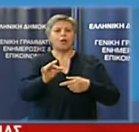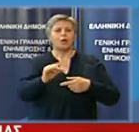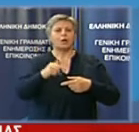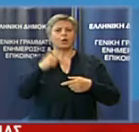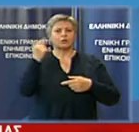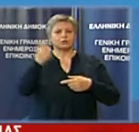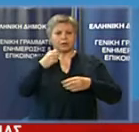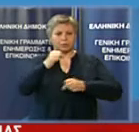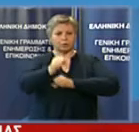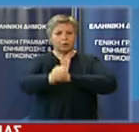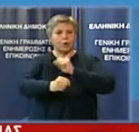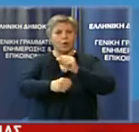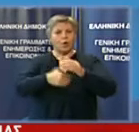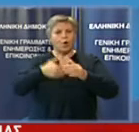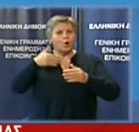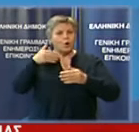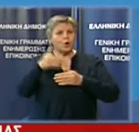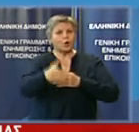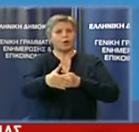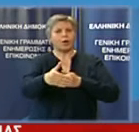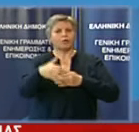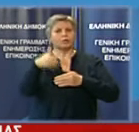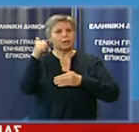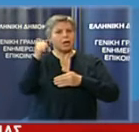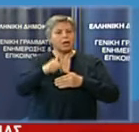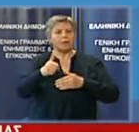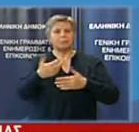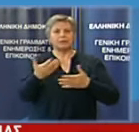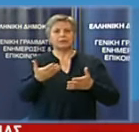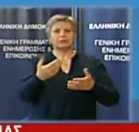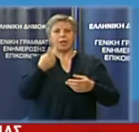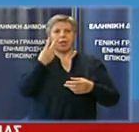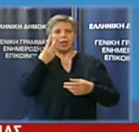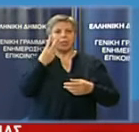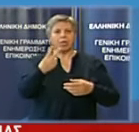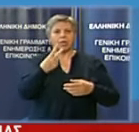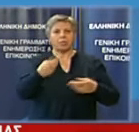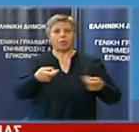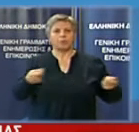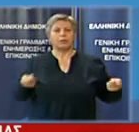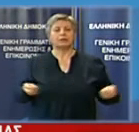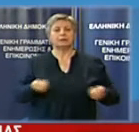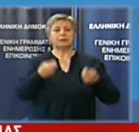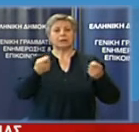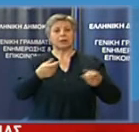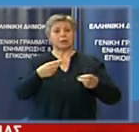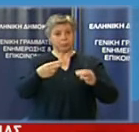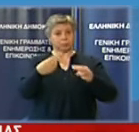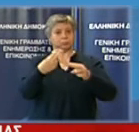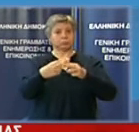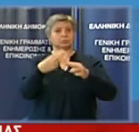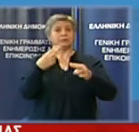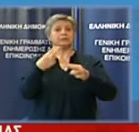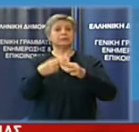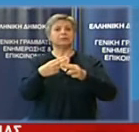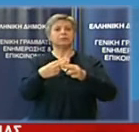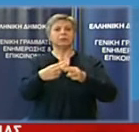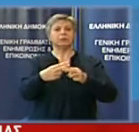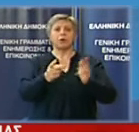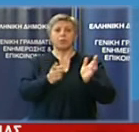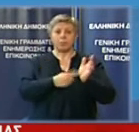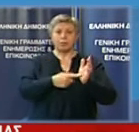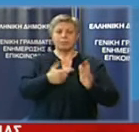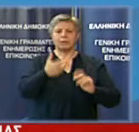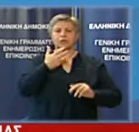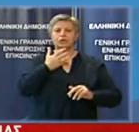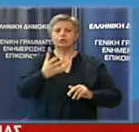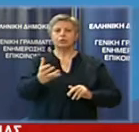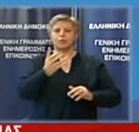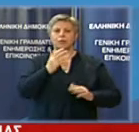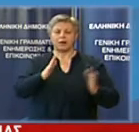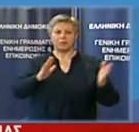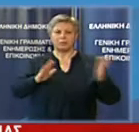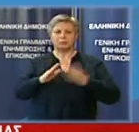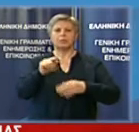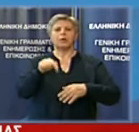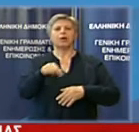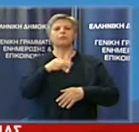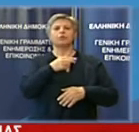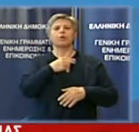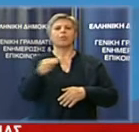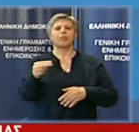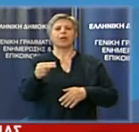Επομένως είναι σταθερή η προσήλωση της κυβέρνησης στη μάχη για το ελληνικό χρέος και την αποκατάσταση